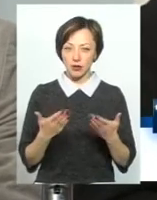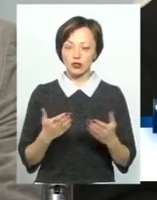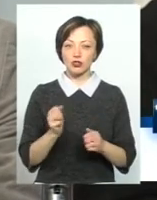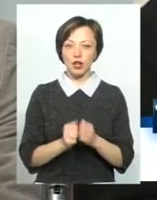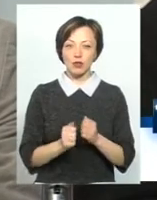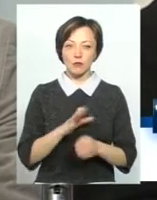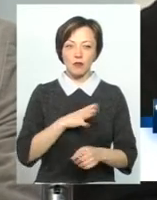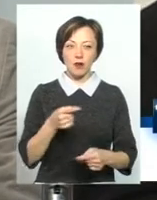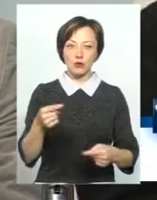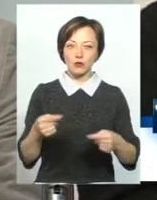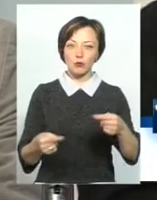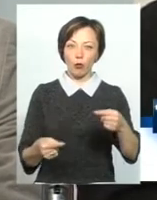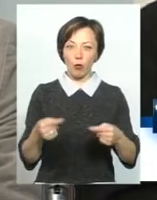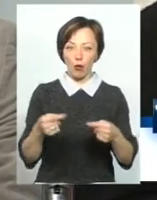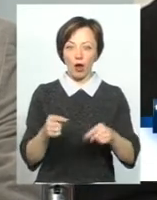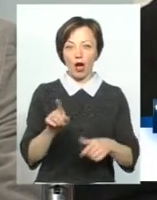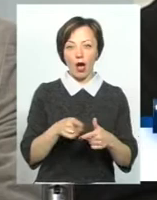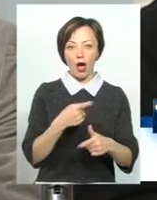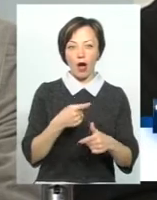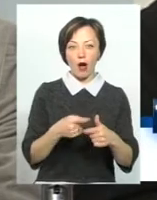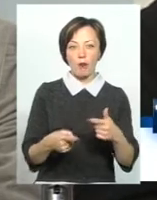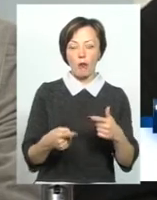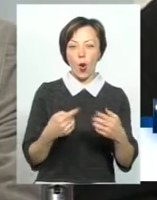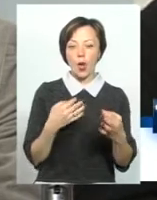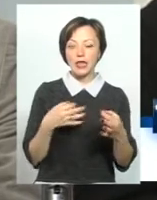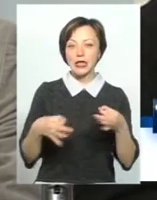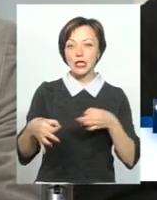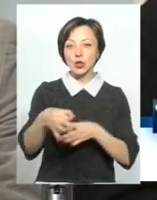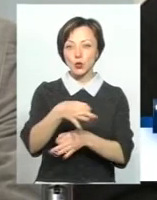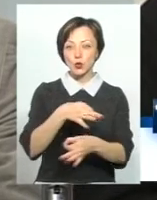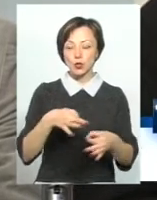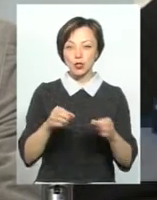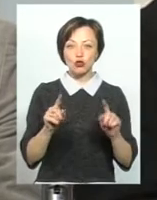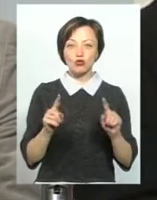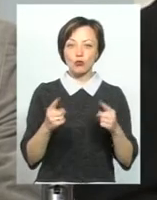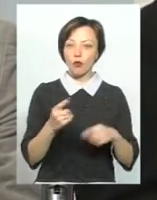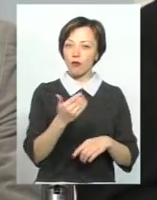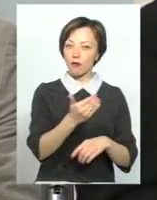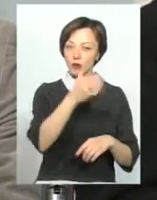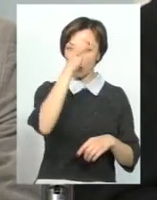такі спори або дискусії. Чому він